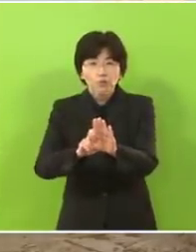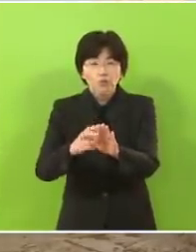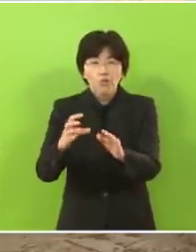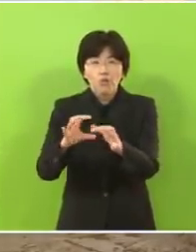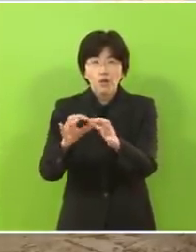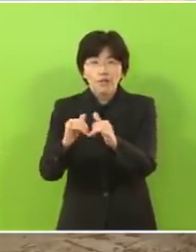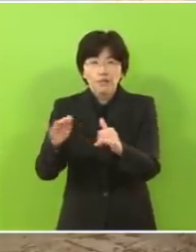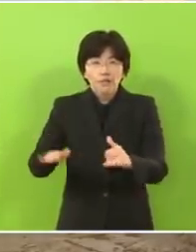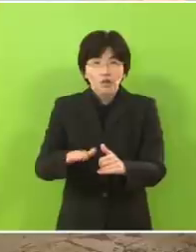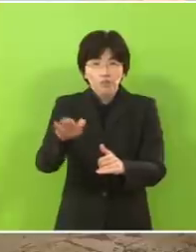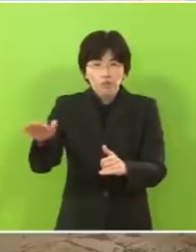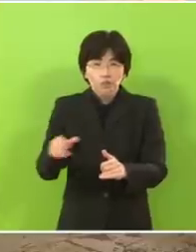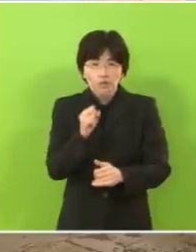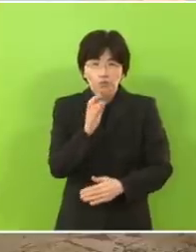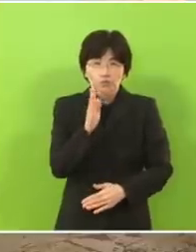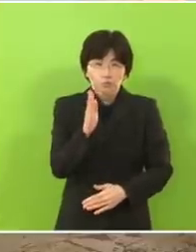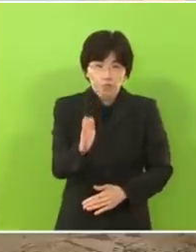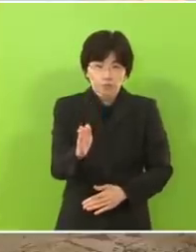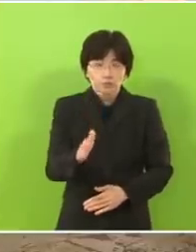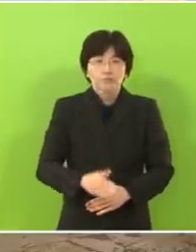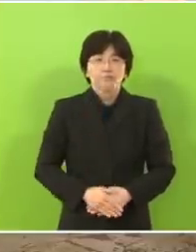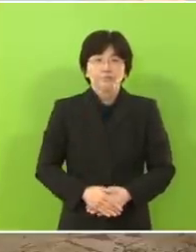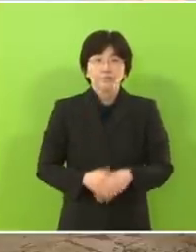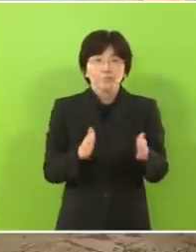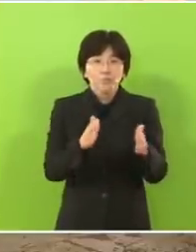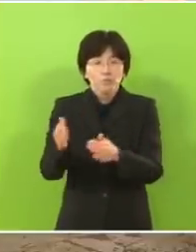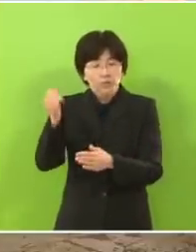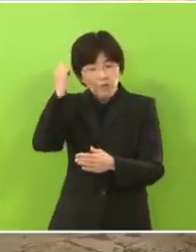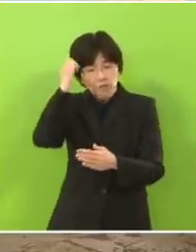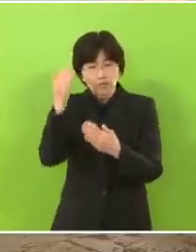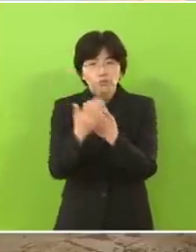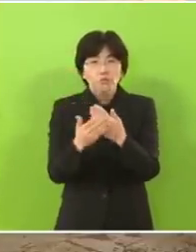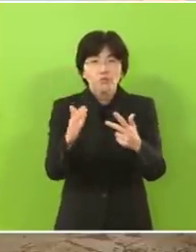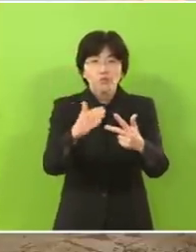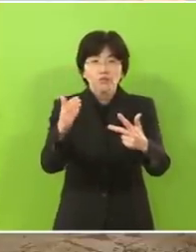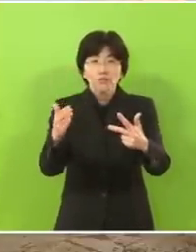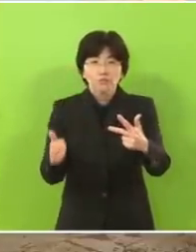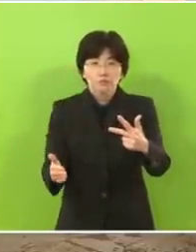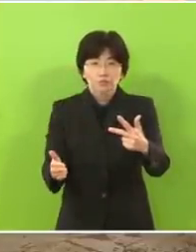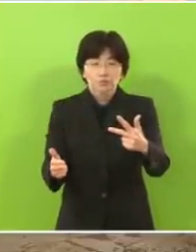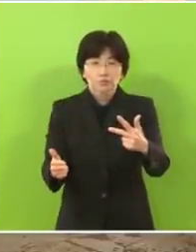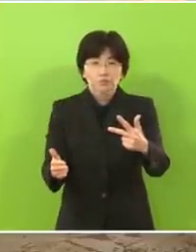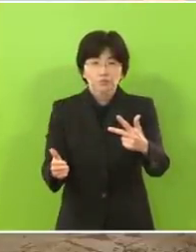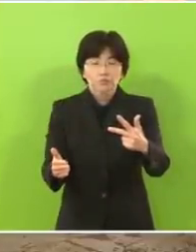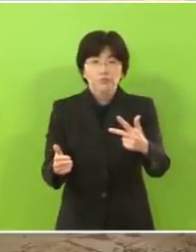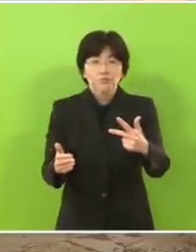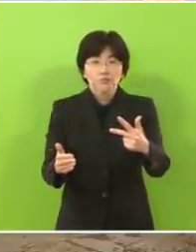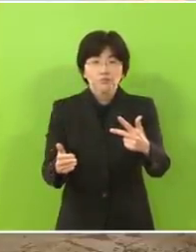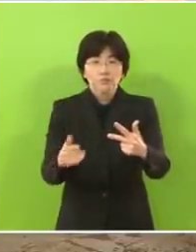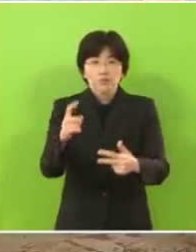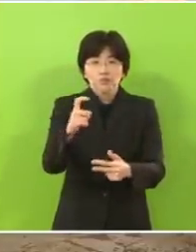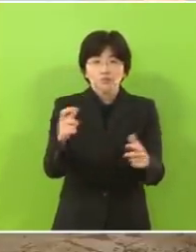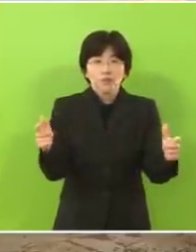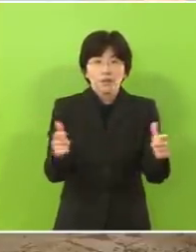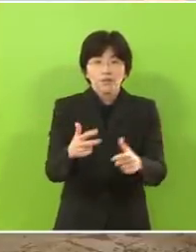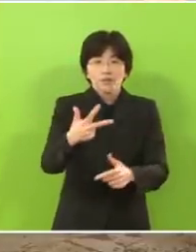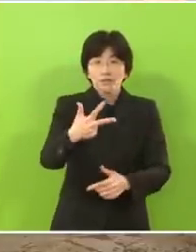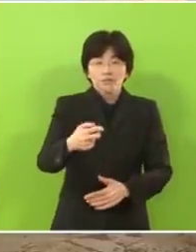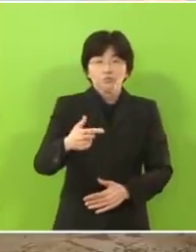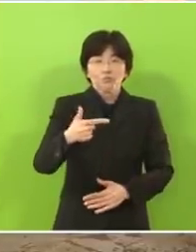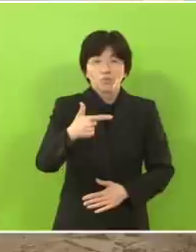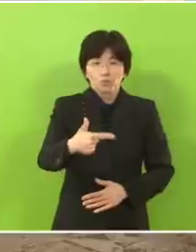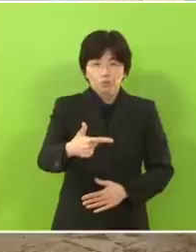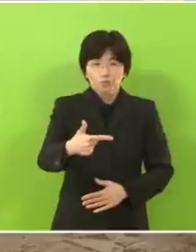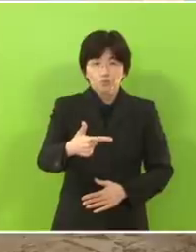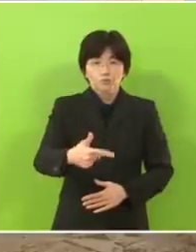よろしくお願い致しますまたは一方で宿泊療養施設の方は出入りがあって10名減って76名と